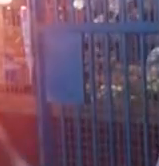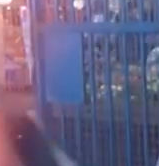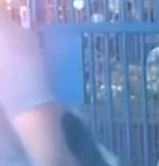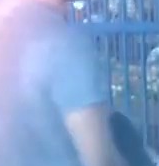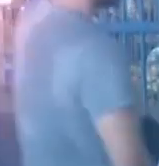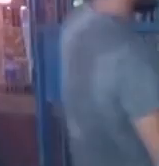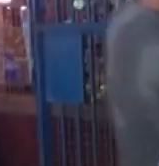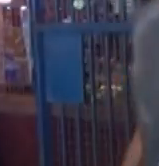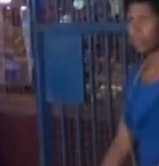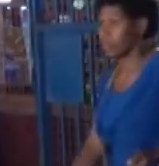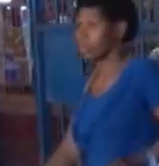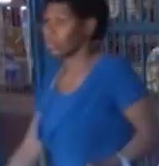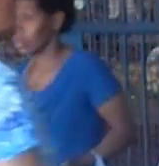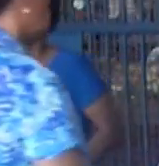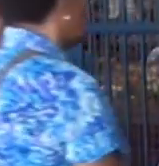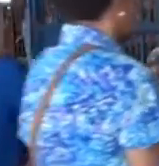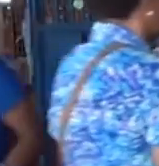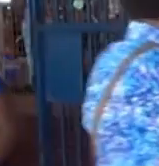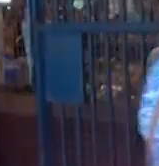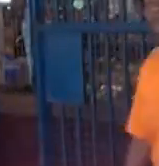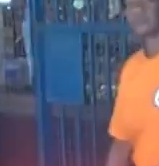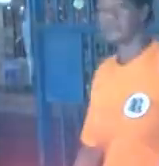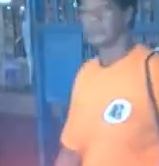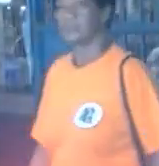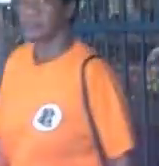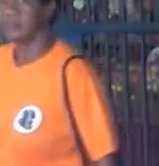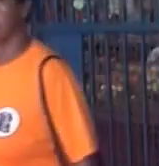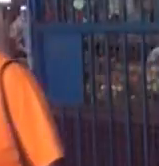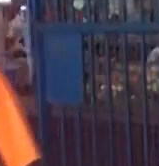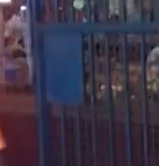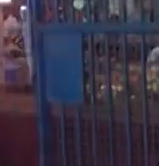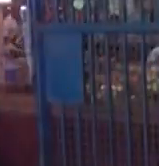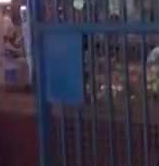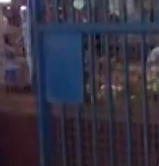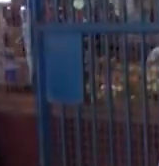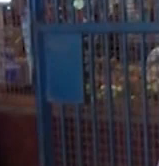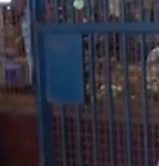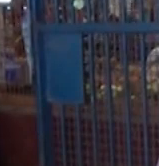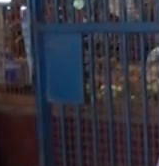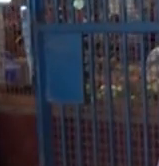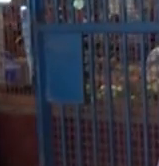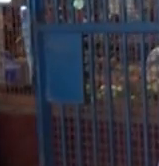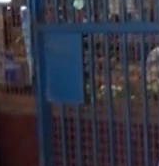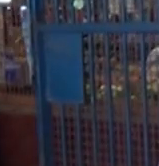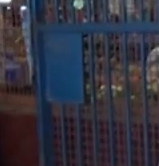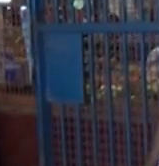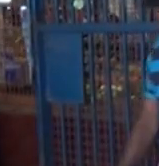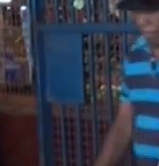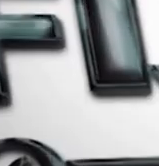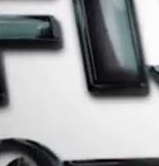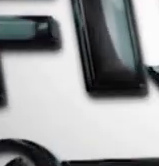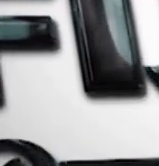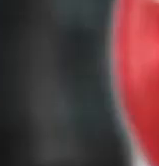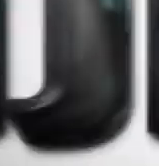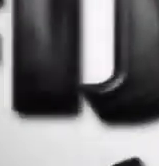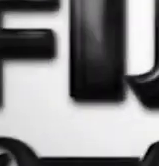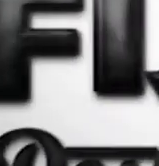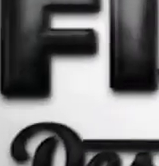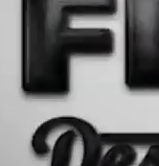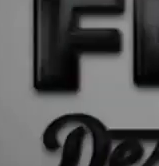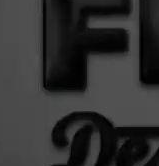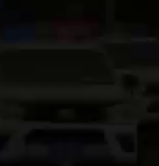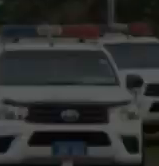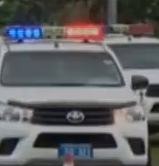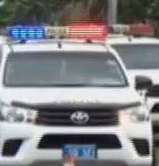कुमार स्वामी नायक है गोंगो लिबू लटोका रेडियो फीजी 2 में पुराना गाना लगे हमें बहुत अच्छा लगे रेडियो फीजी